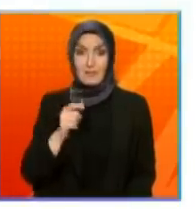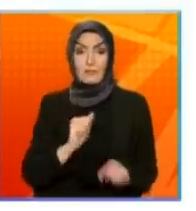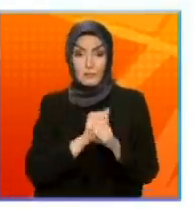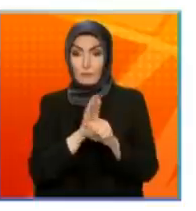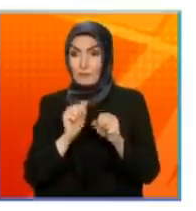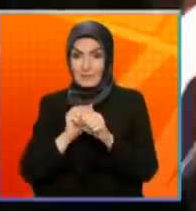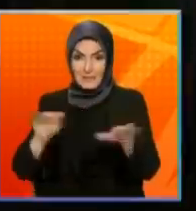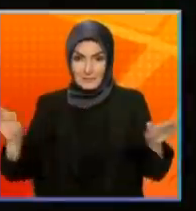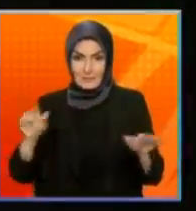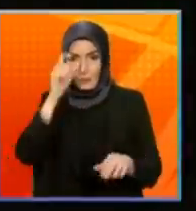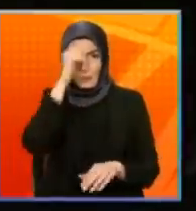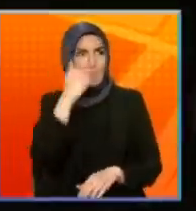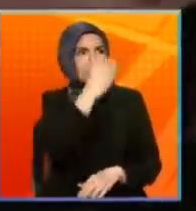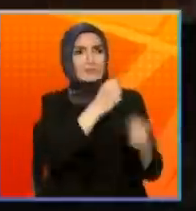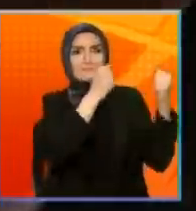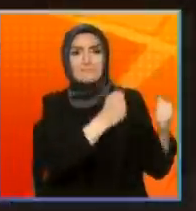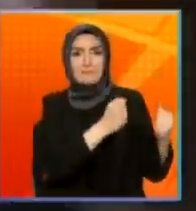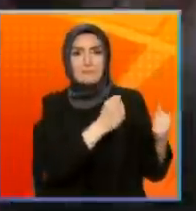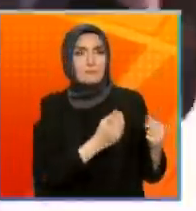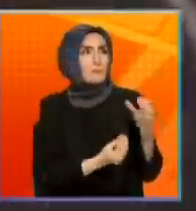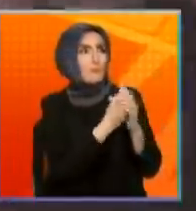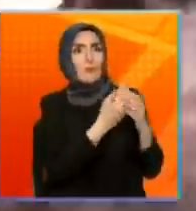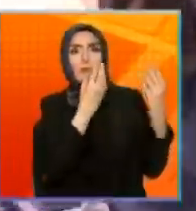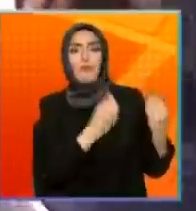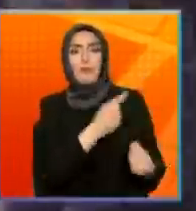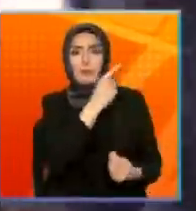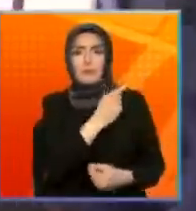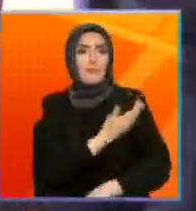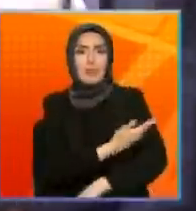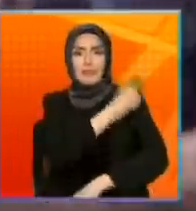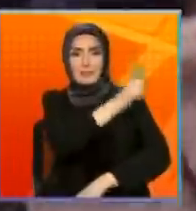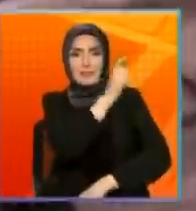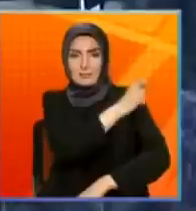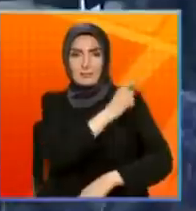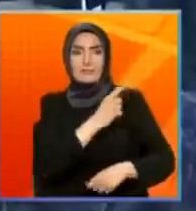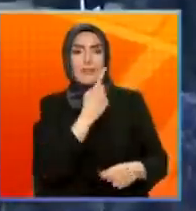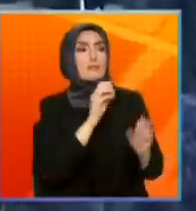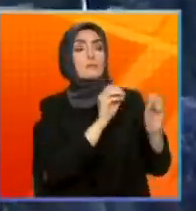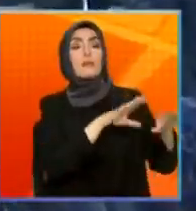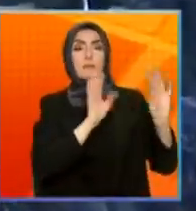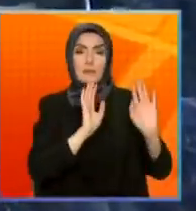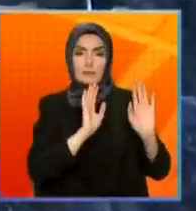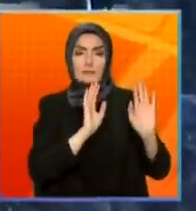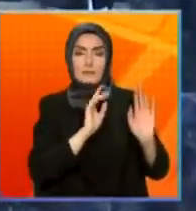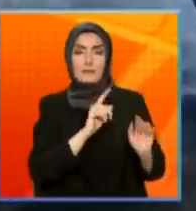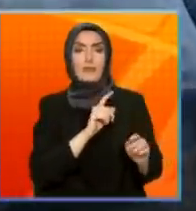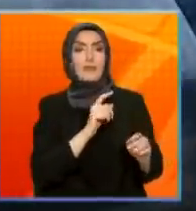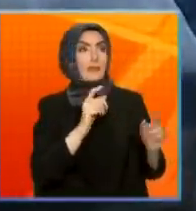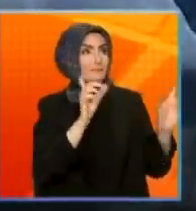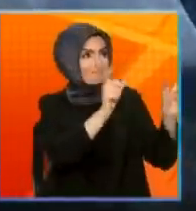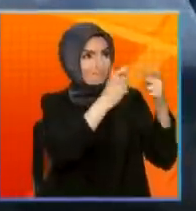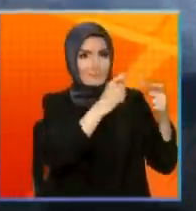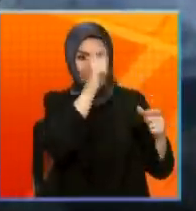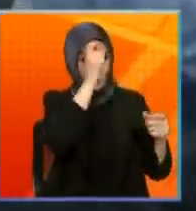salgına yurt dışında yakalanan vatandaşlarını yalnız bırakmadı. Yabancı ülkelerde zor durumda olan Türkler tahliye